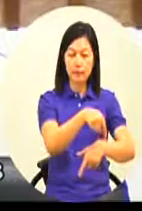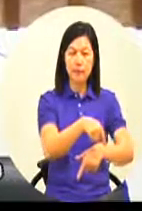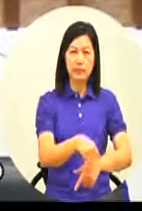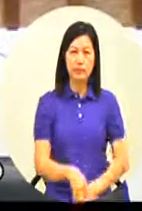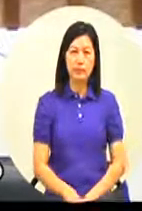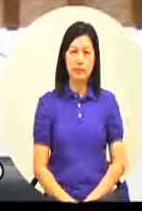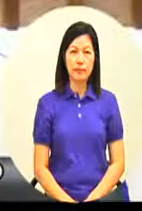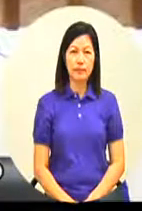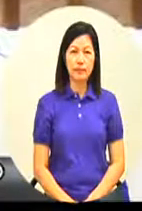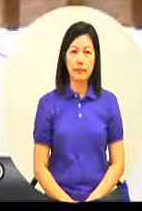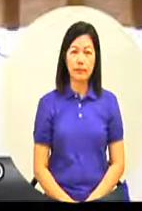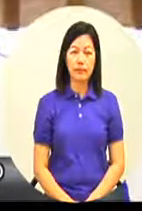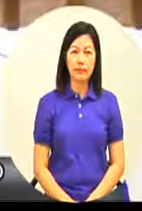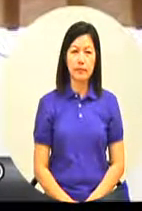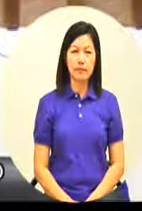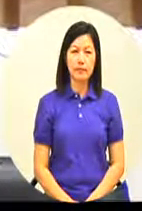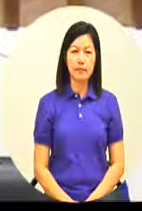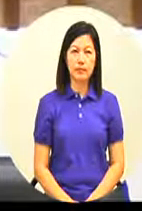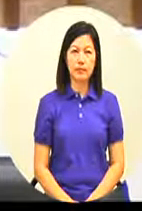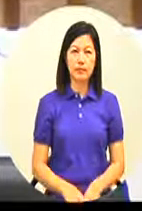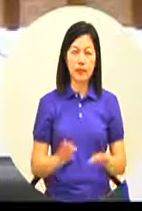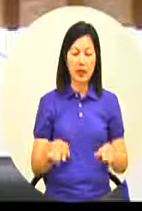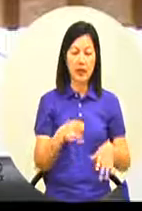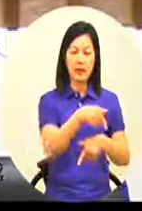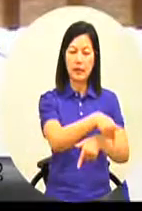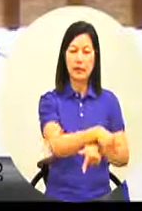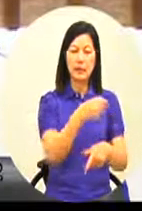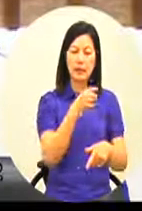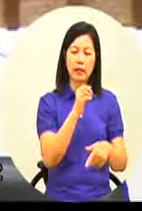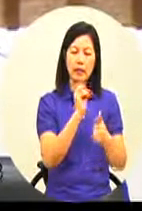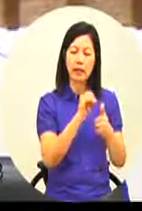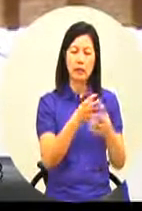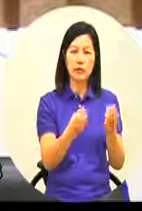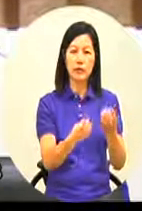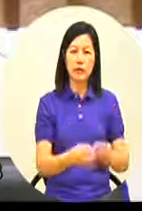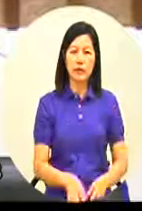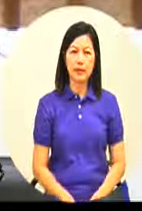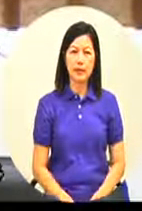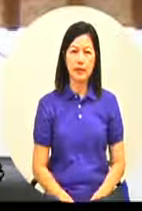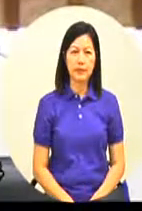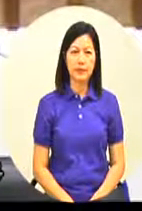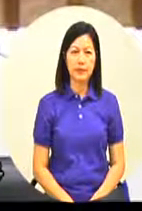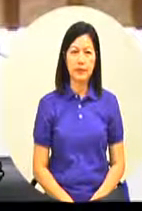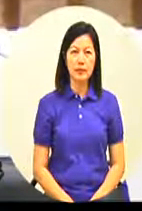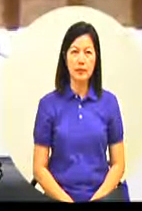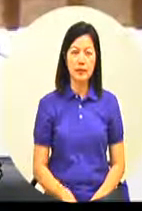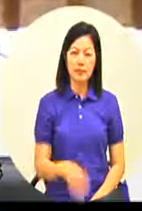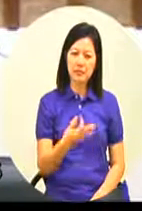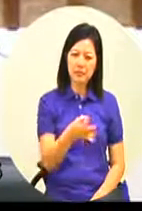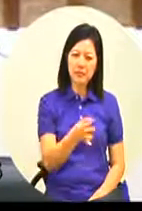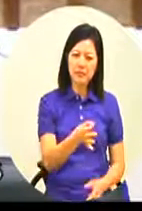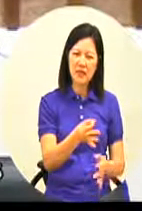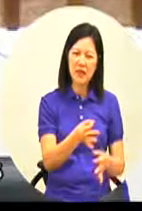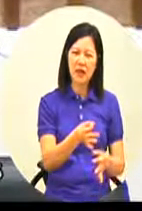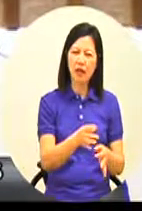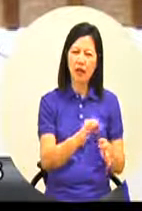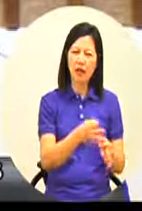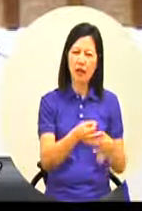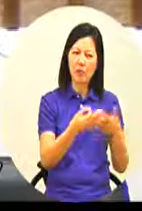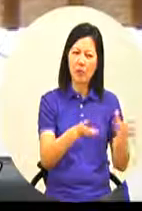南边因为今天我没有要讲到南边，因为这个坦白讲这个。经费太大，可能一下子要请局